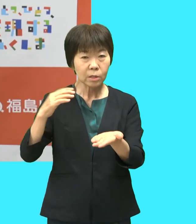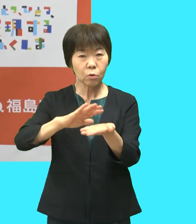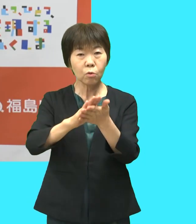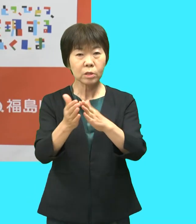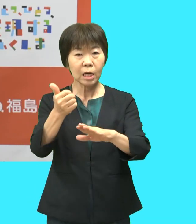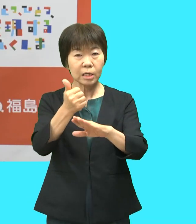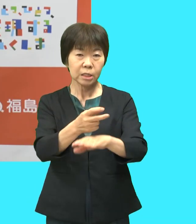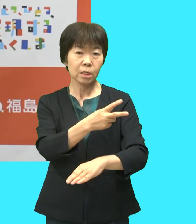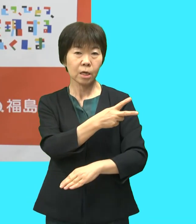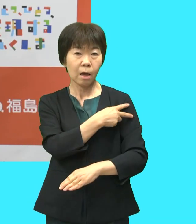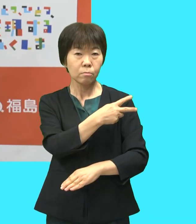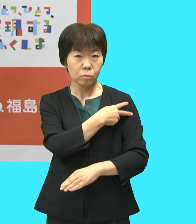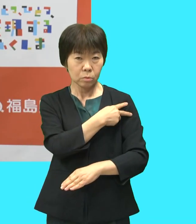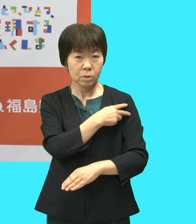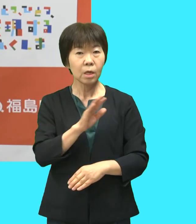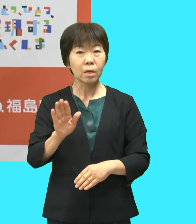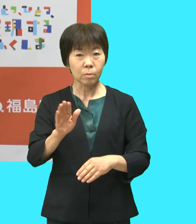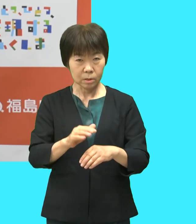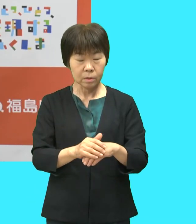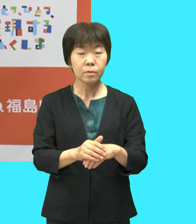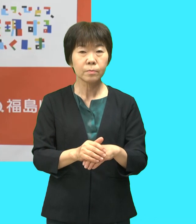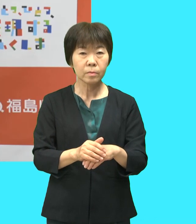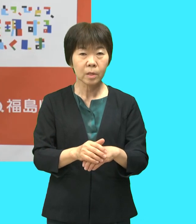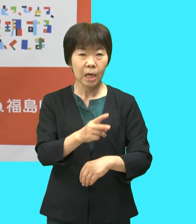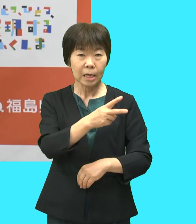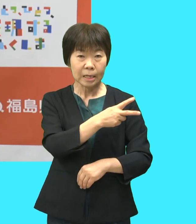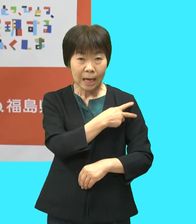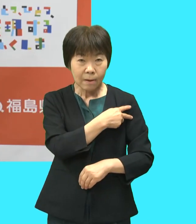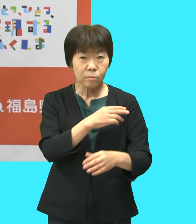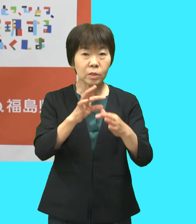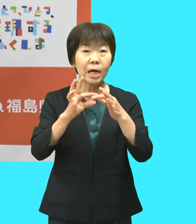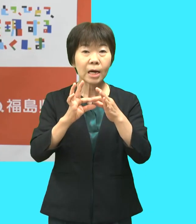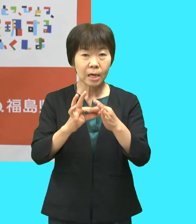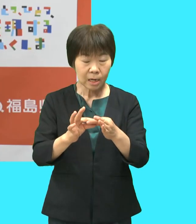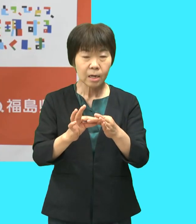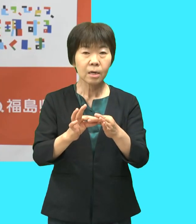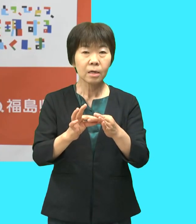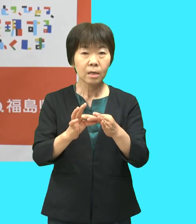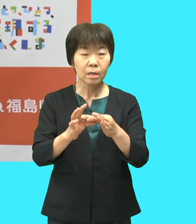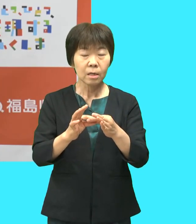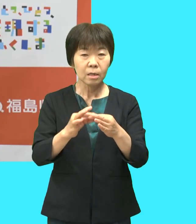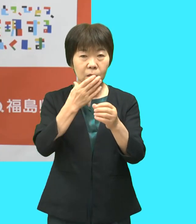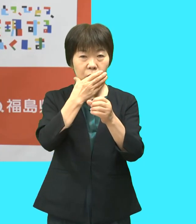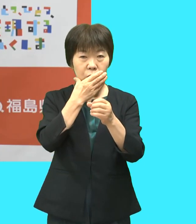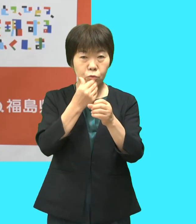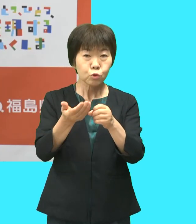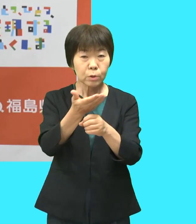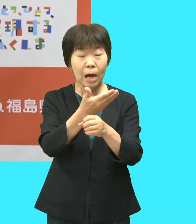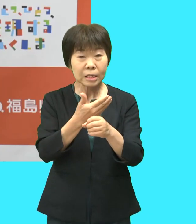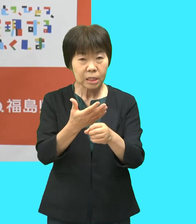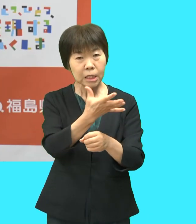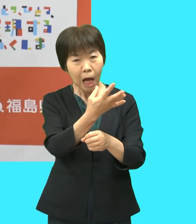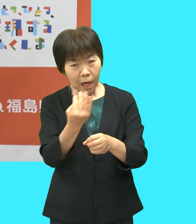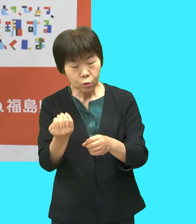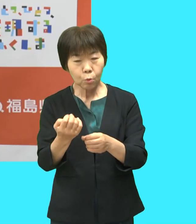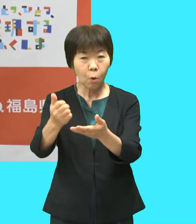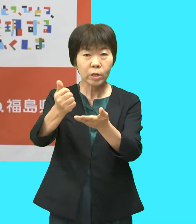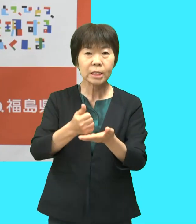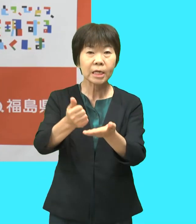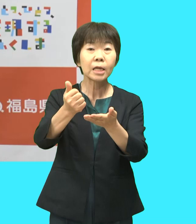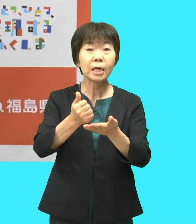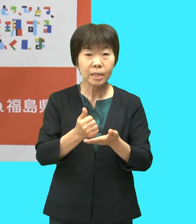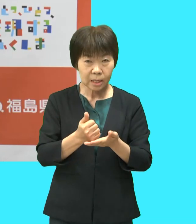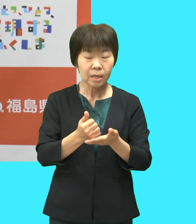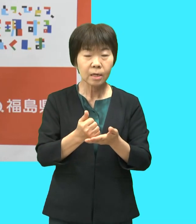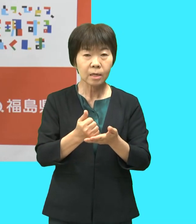ように伺っております。兼務であるからこそ、福島に何度も来ていただい